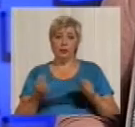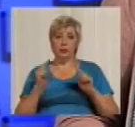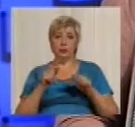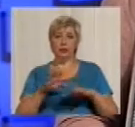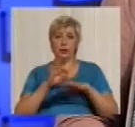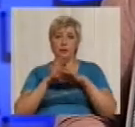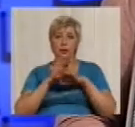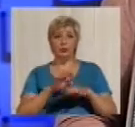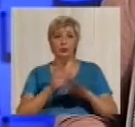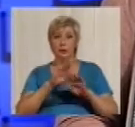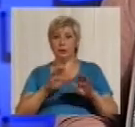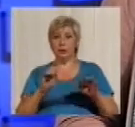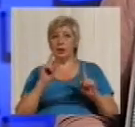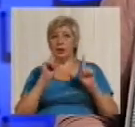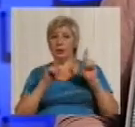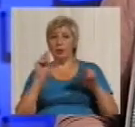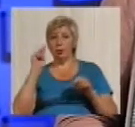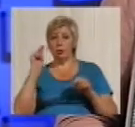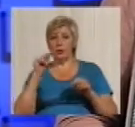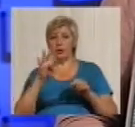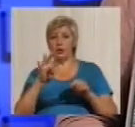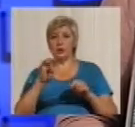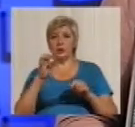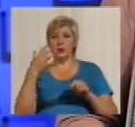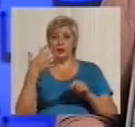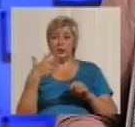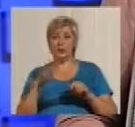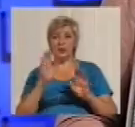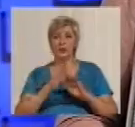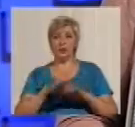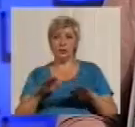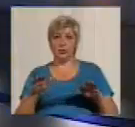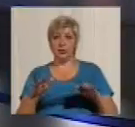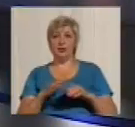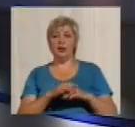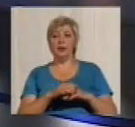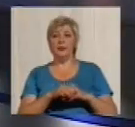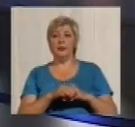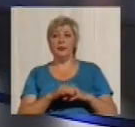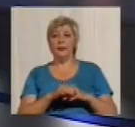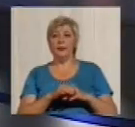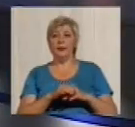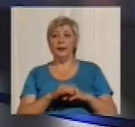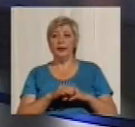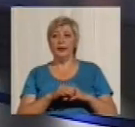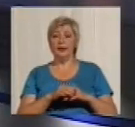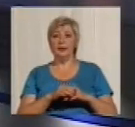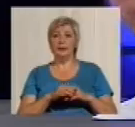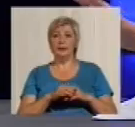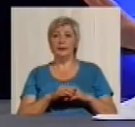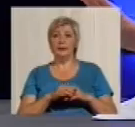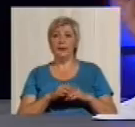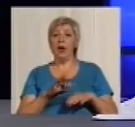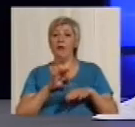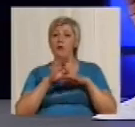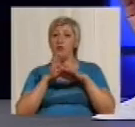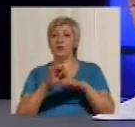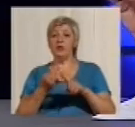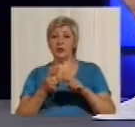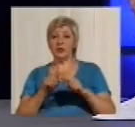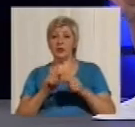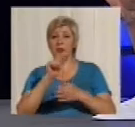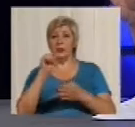это 450 детей и как минимум 900 родителей. То есть... Вы вывели это питание в публичную площину і